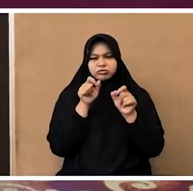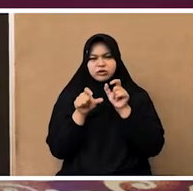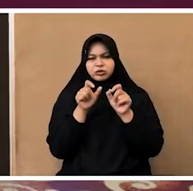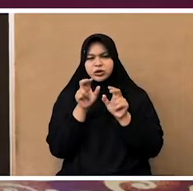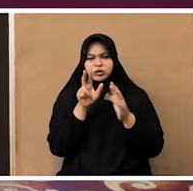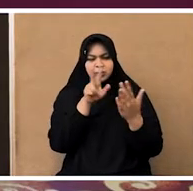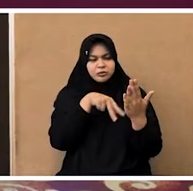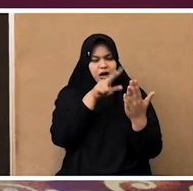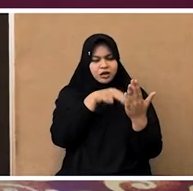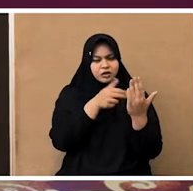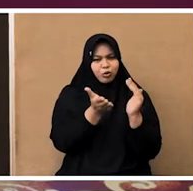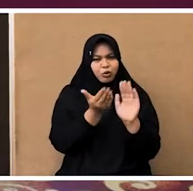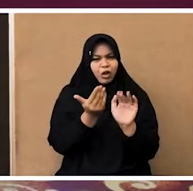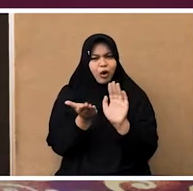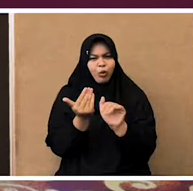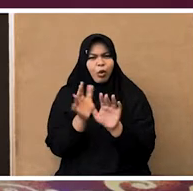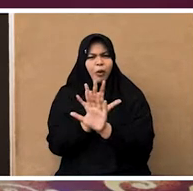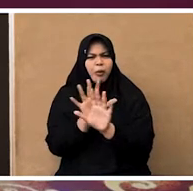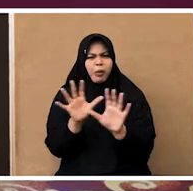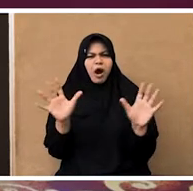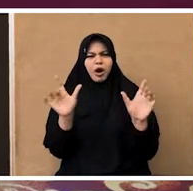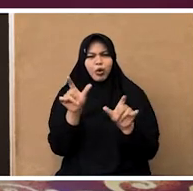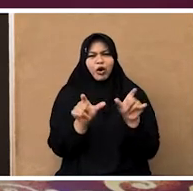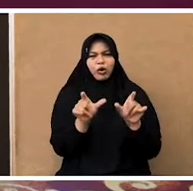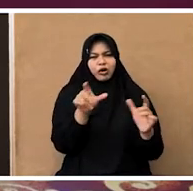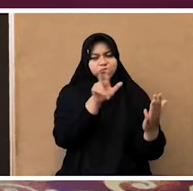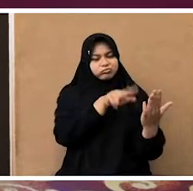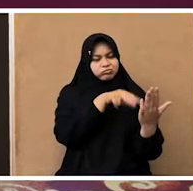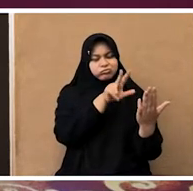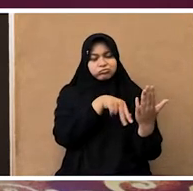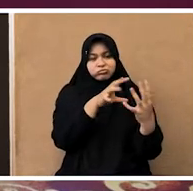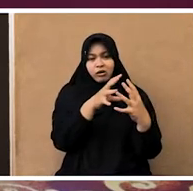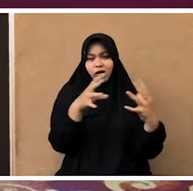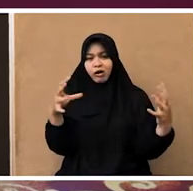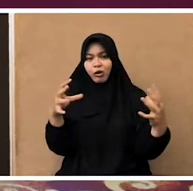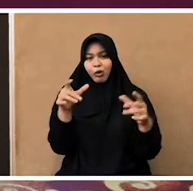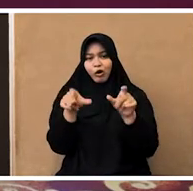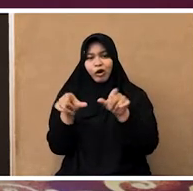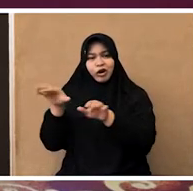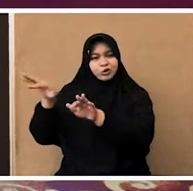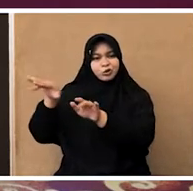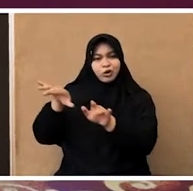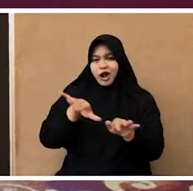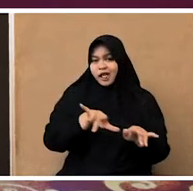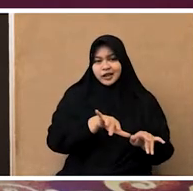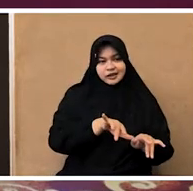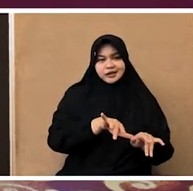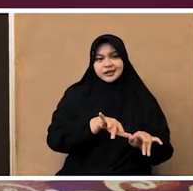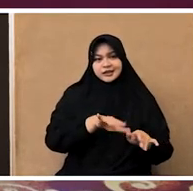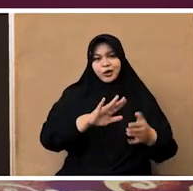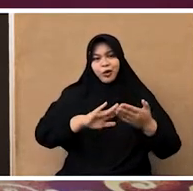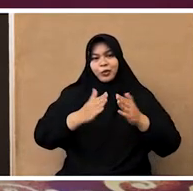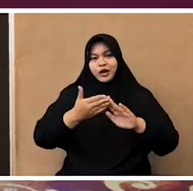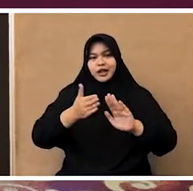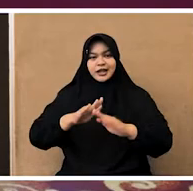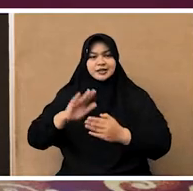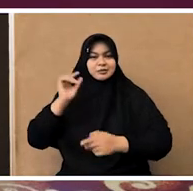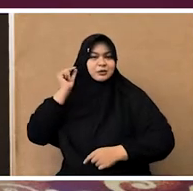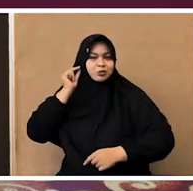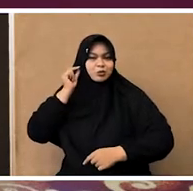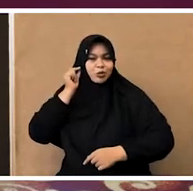dibaca ulang oleh banyak kalangan ya oleh para jurnalis oleh para komunitas perempuan